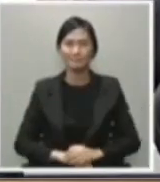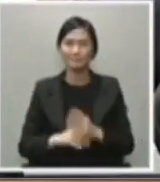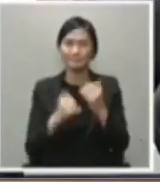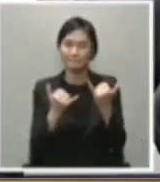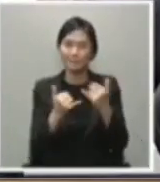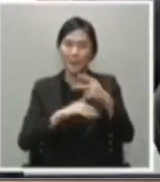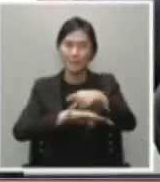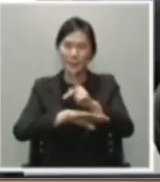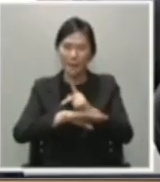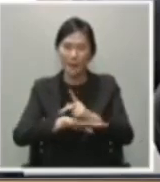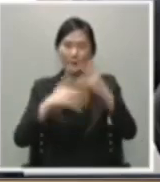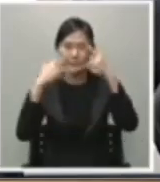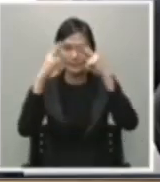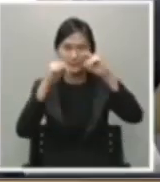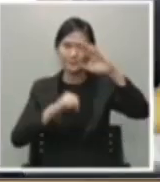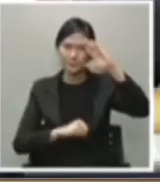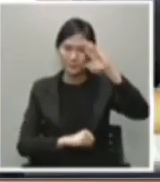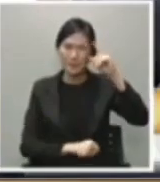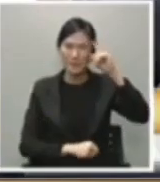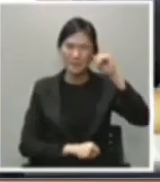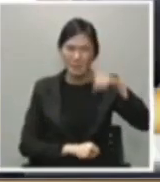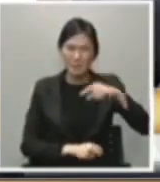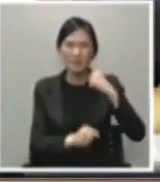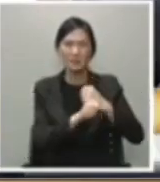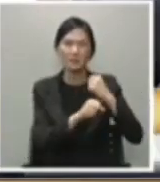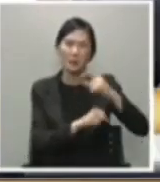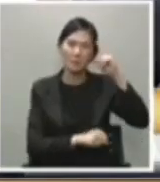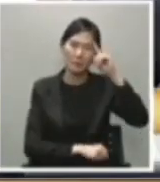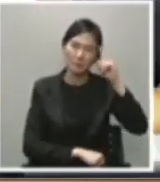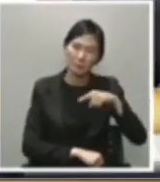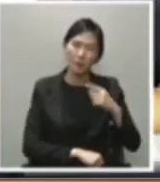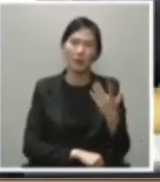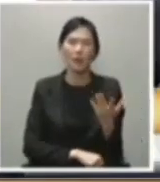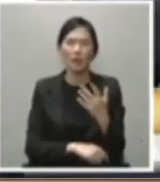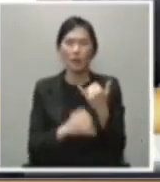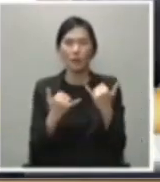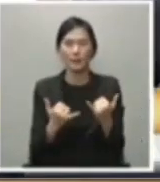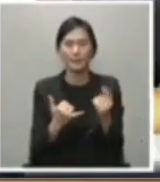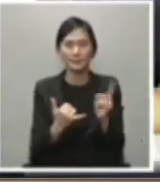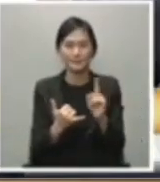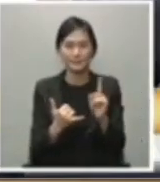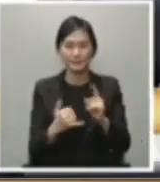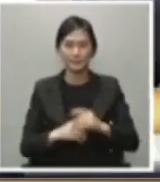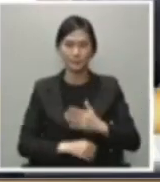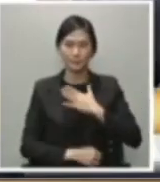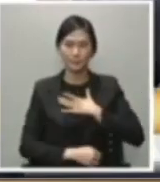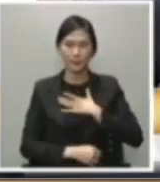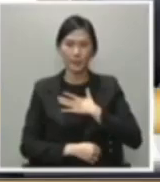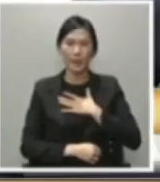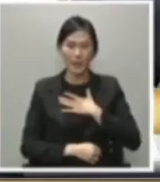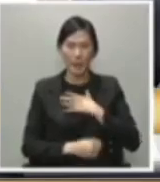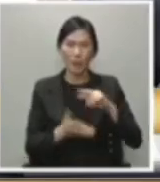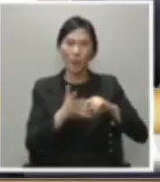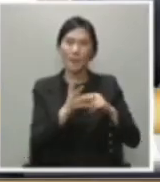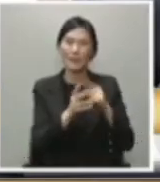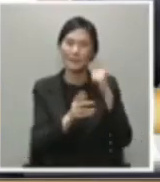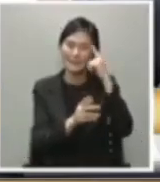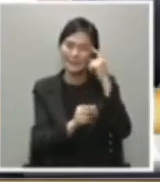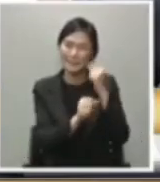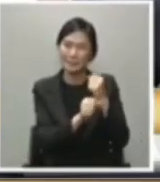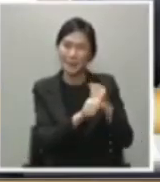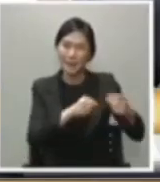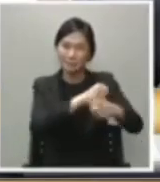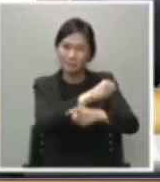กคิดไม่เป็นแล้วก็ทำไม่เป็นวันนี้ครับผลผลิตทางการเกษตรที่ท่านบ